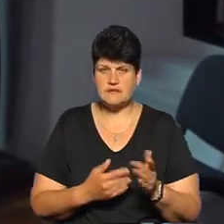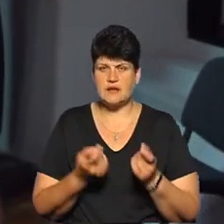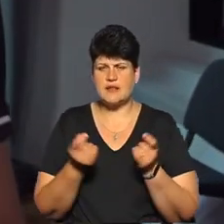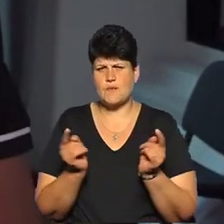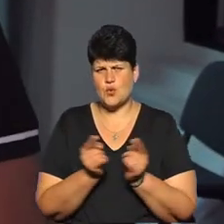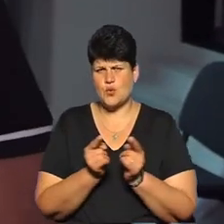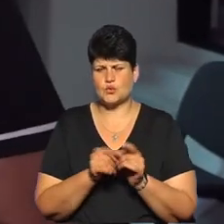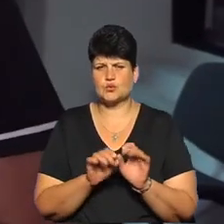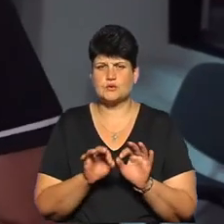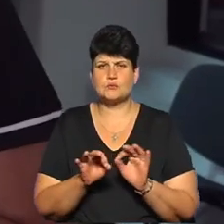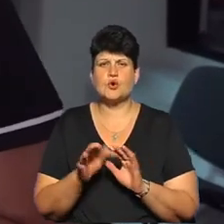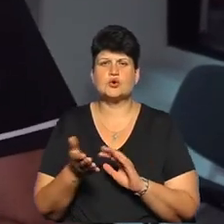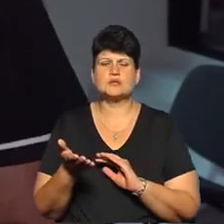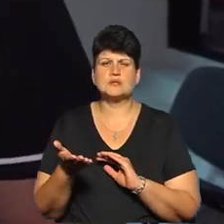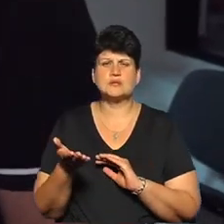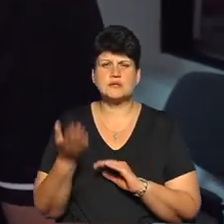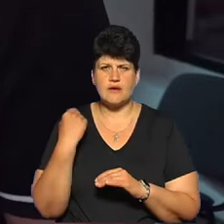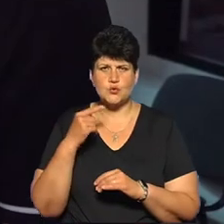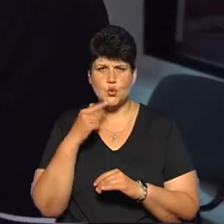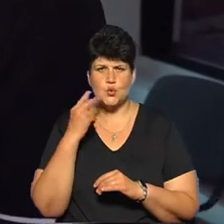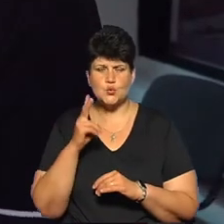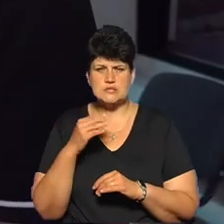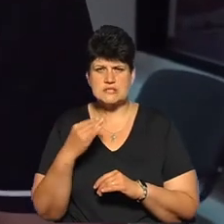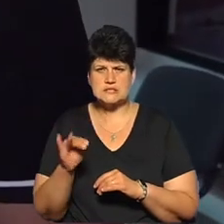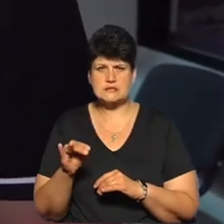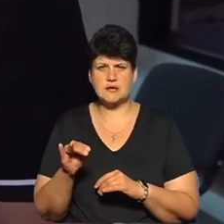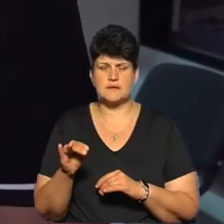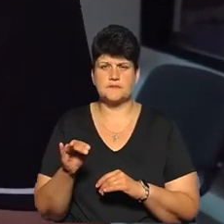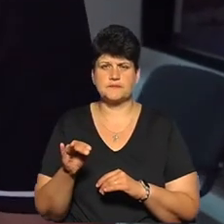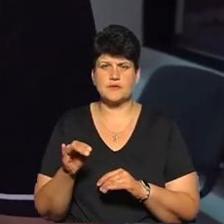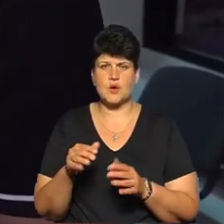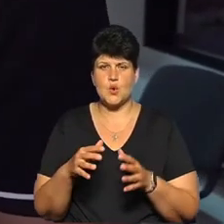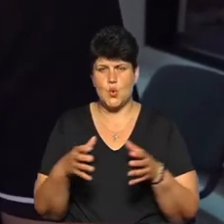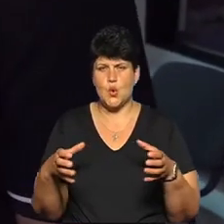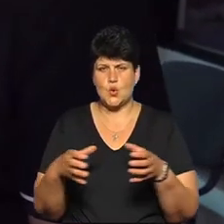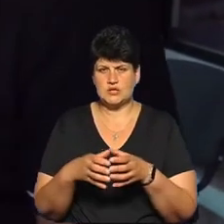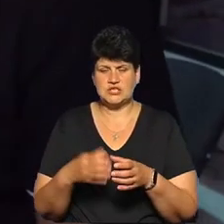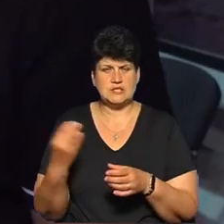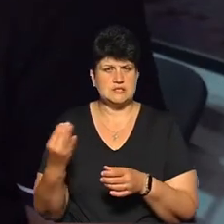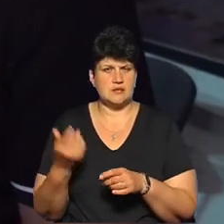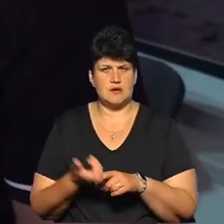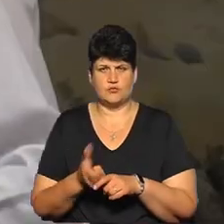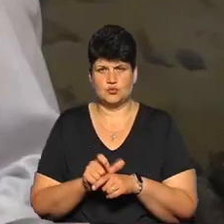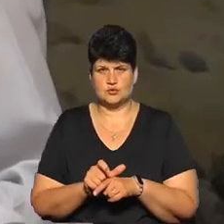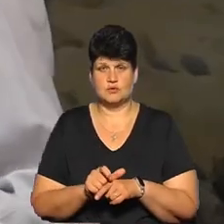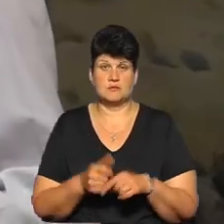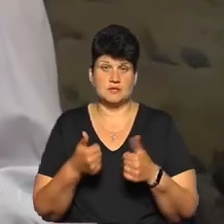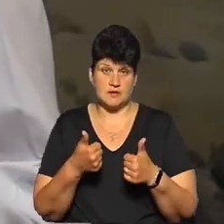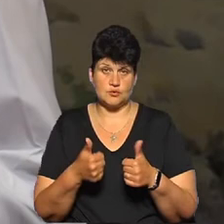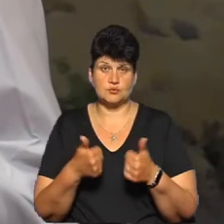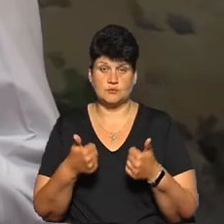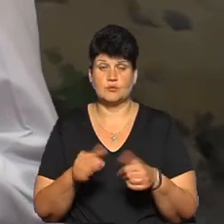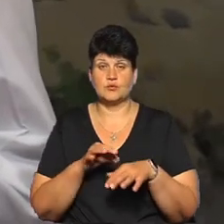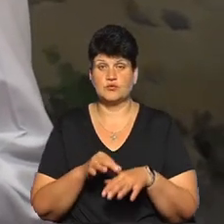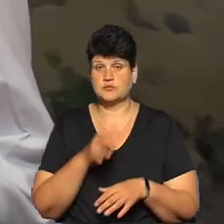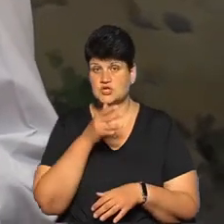про давньоруські городище. Дуже нам цікаво. Ми теж проводимо гарний час. Історик Олег